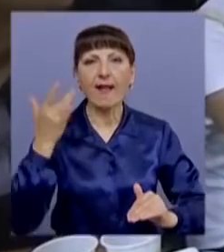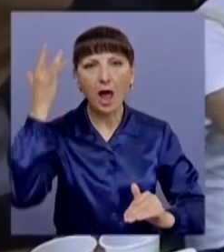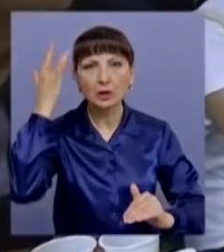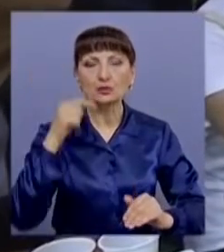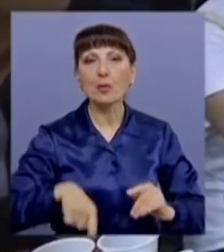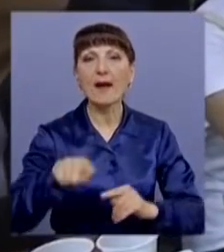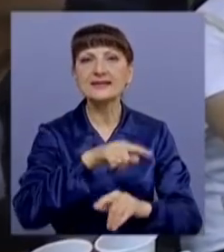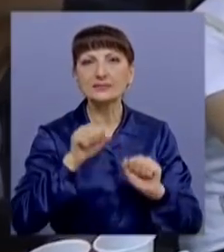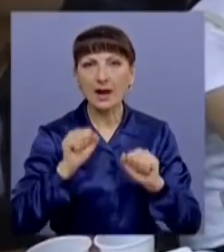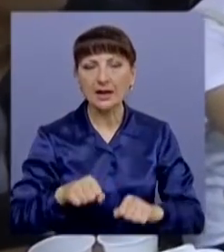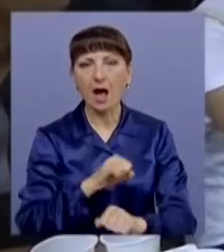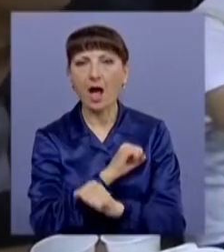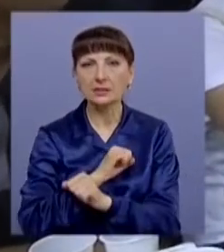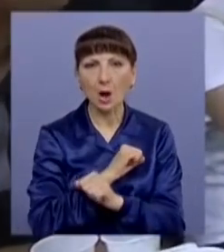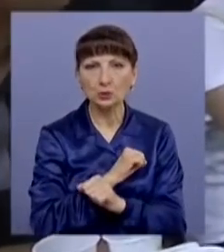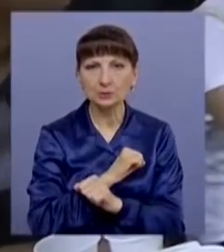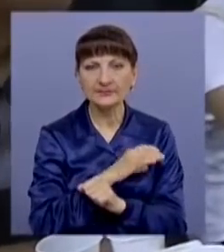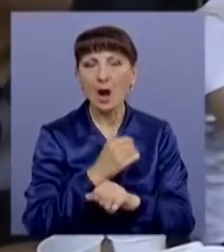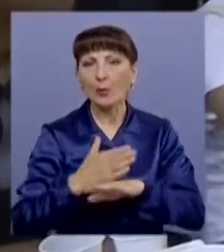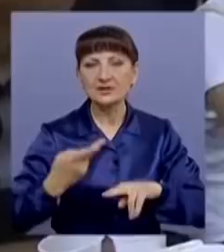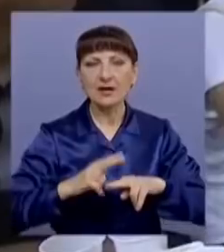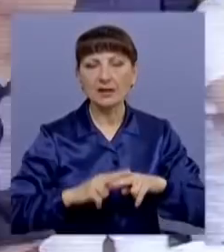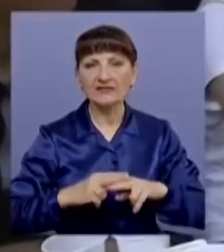они смогли отдохнуть и вот после этого